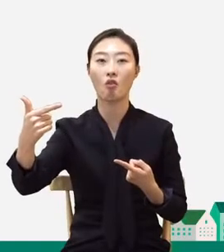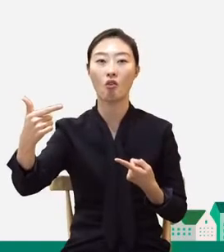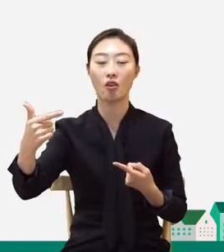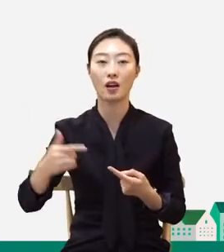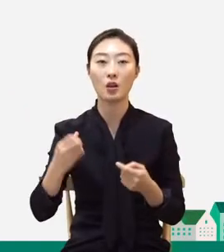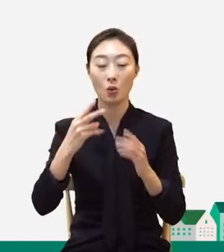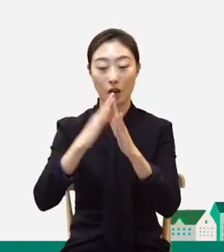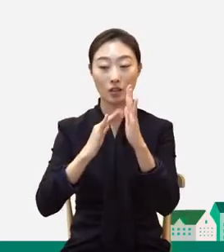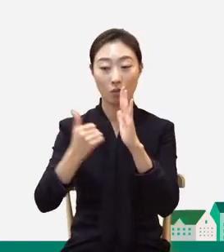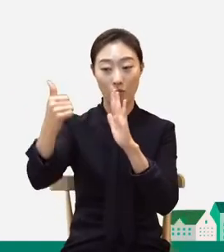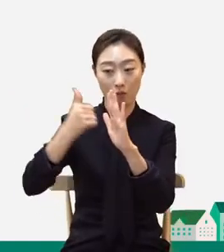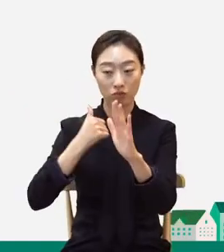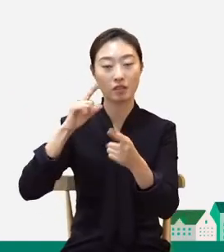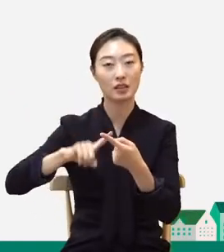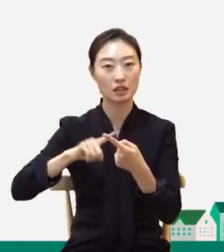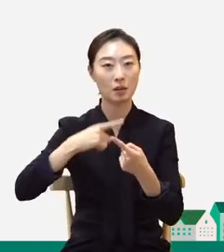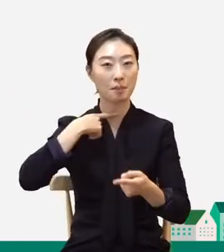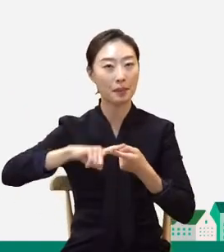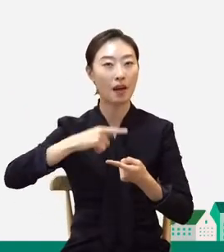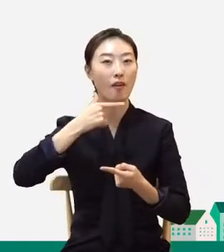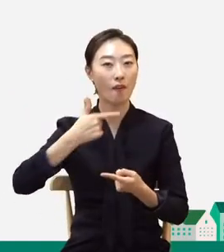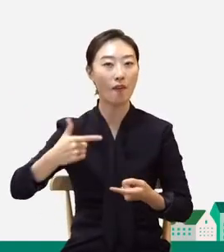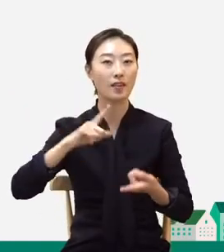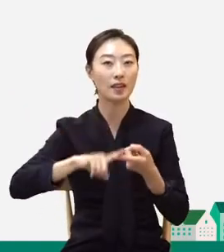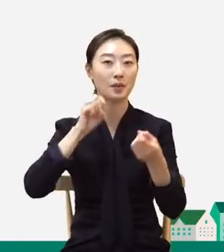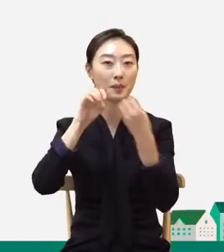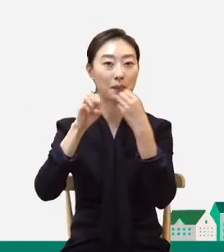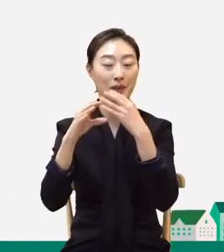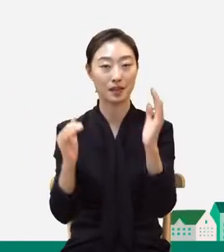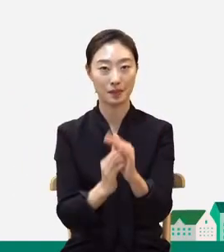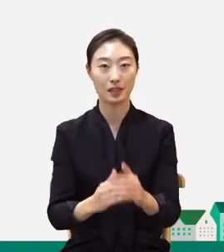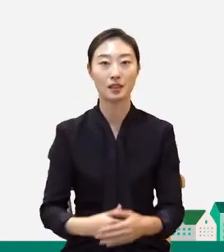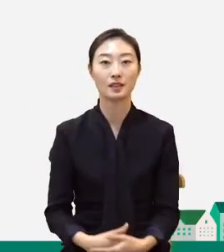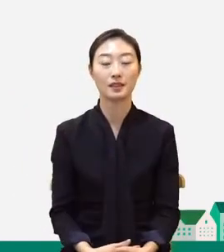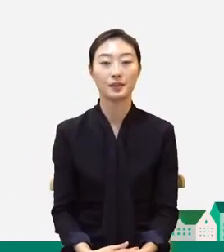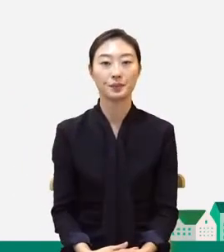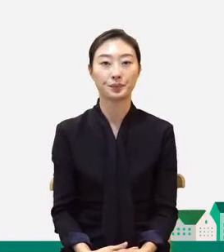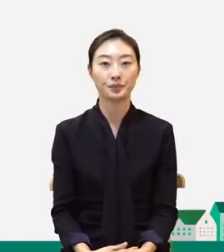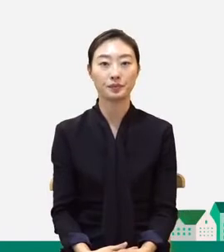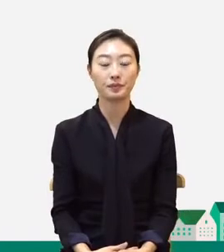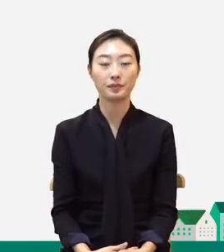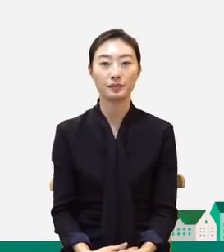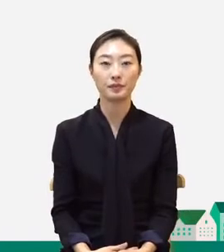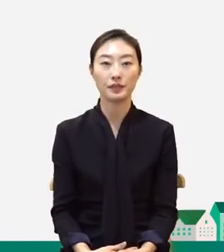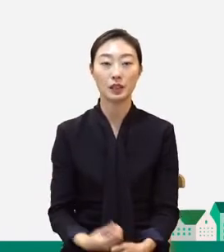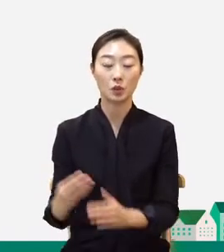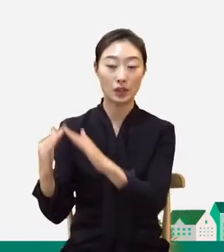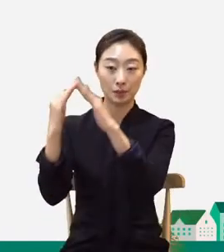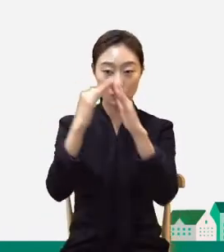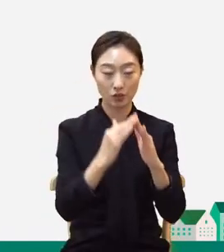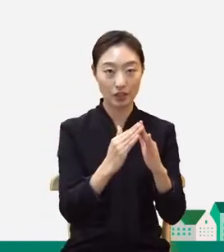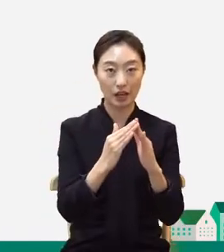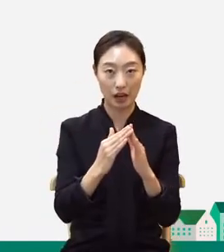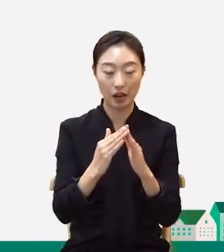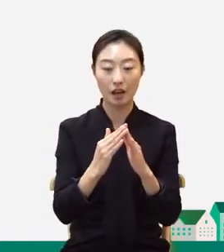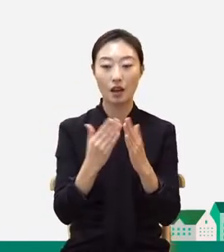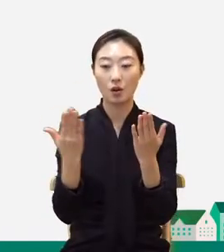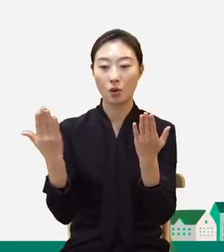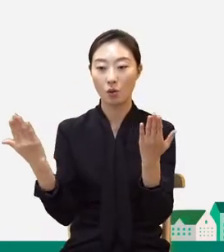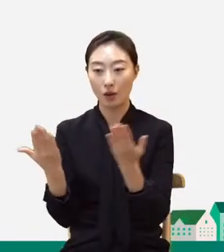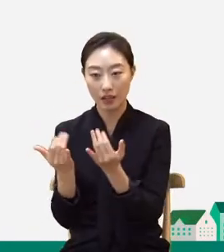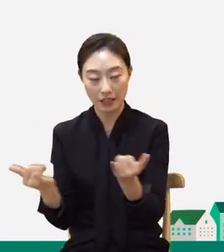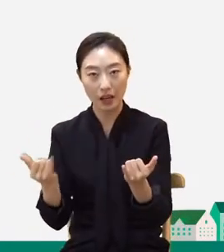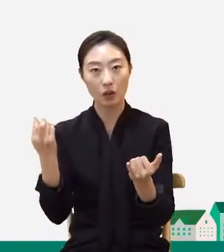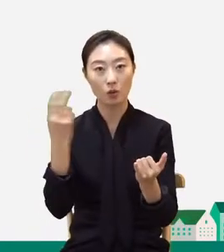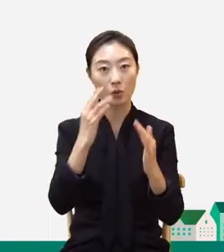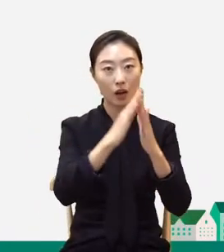가정 방문에 대해서 가장 높은 만족도를 확인을 할 수가 있었습니다. 그리고 이제 입주자분들과 관계자분들,